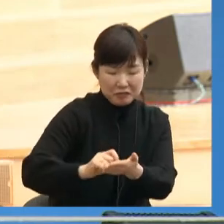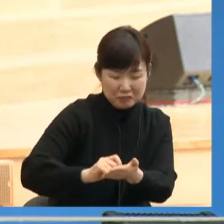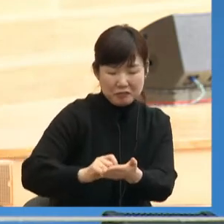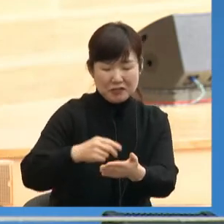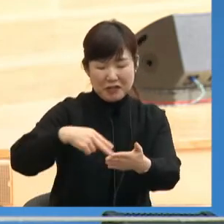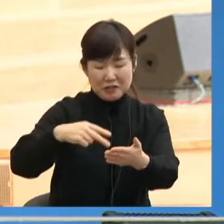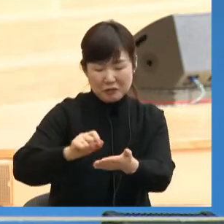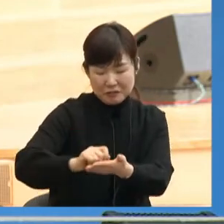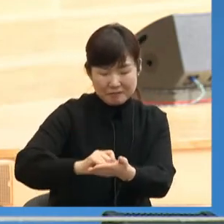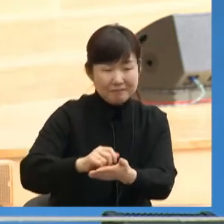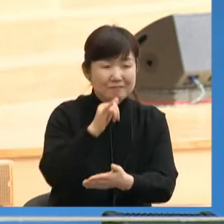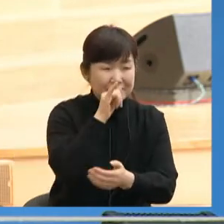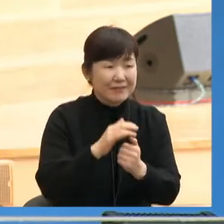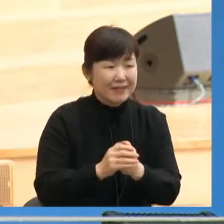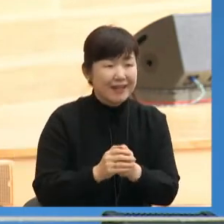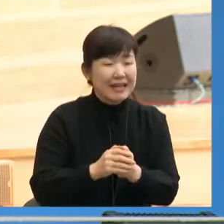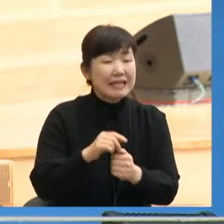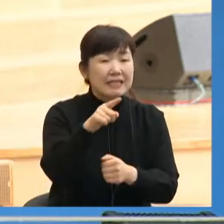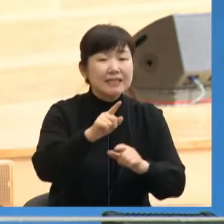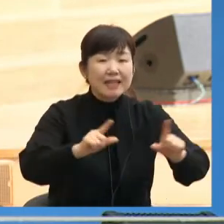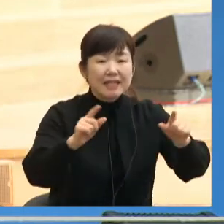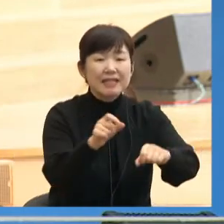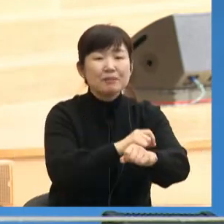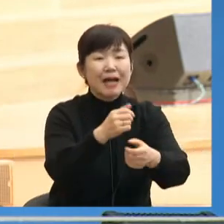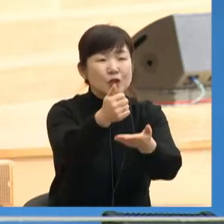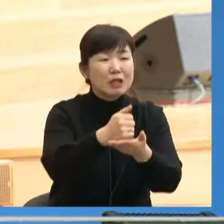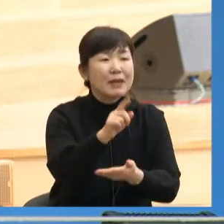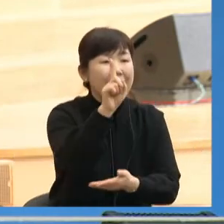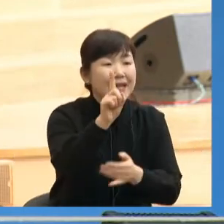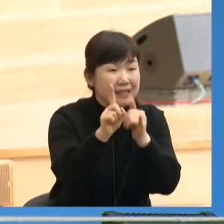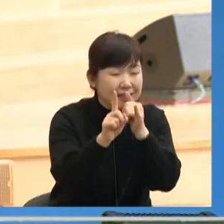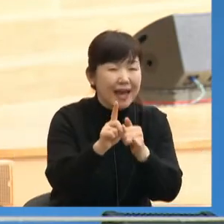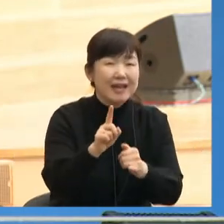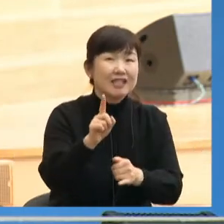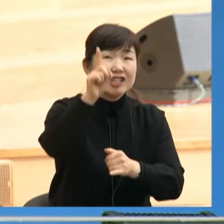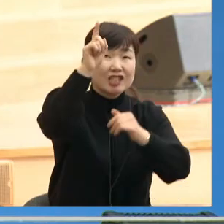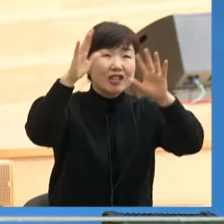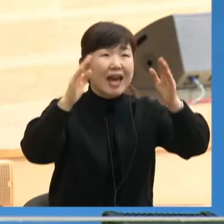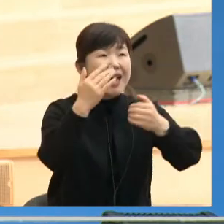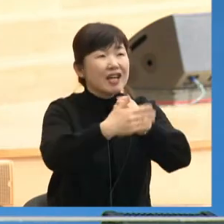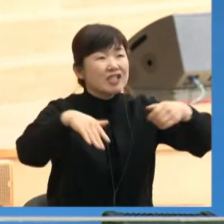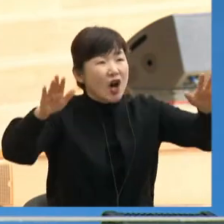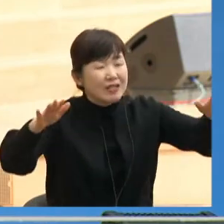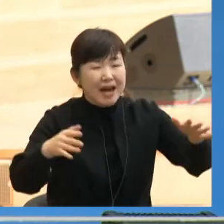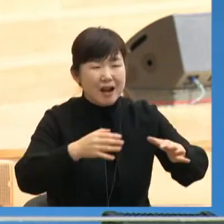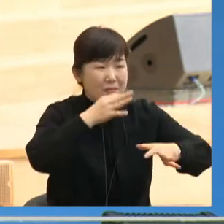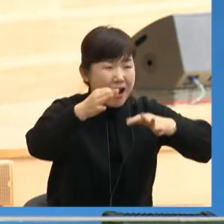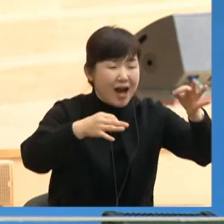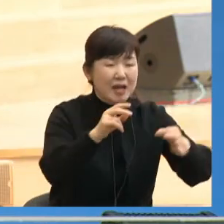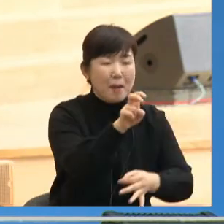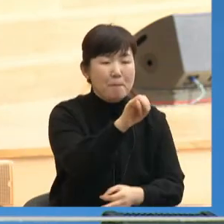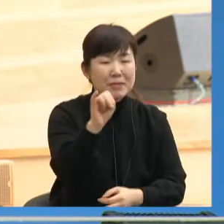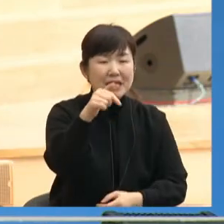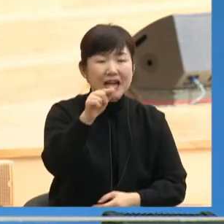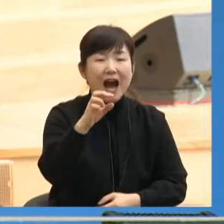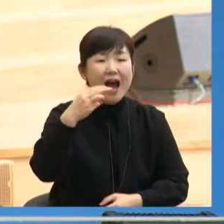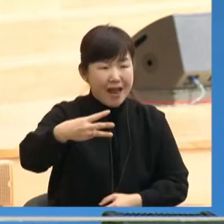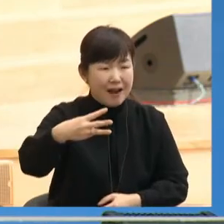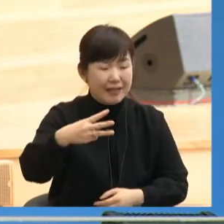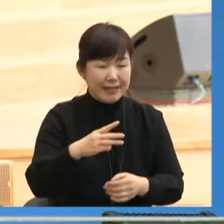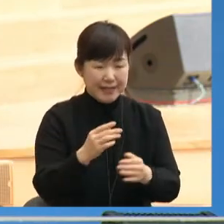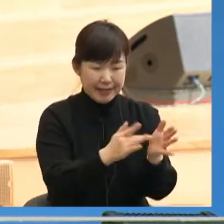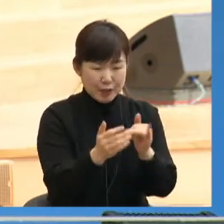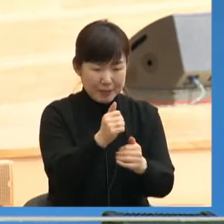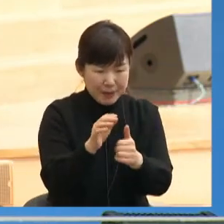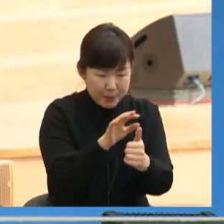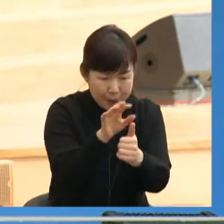거예요. 그날은 특별한 한 사람이 초청되어 왔는데 천상계의 천군과 천사를 호령하는 미가엘 천사장이 예수님을 지키며